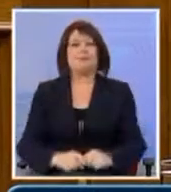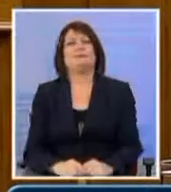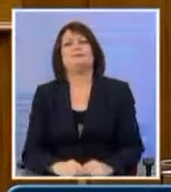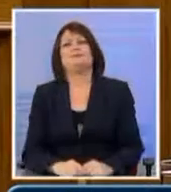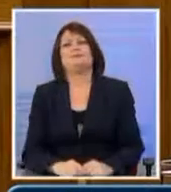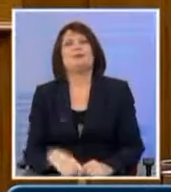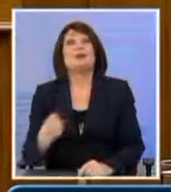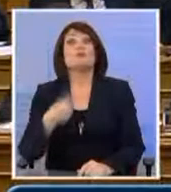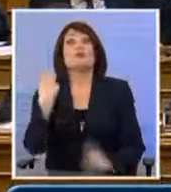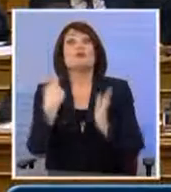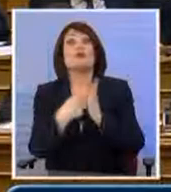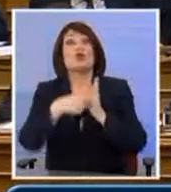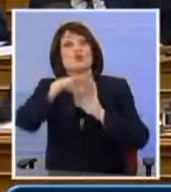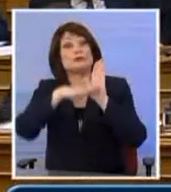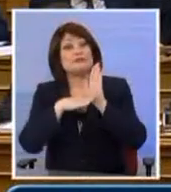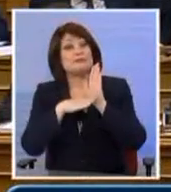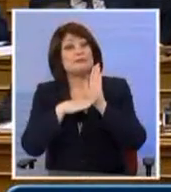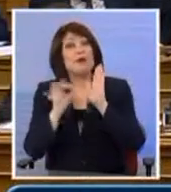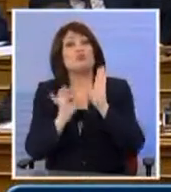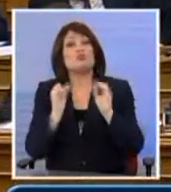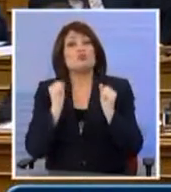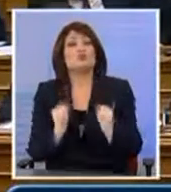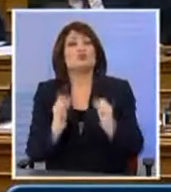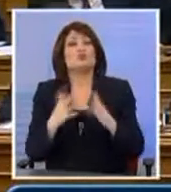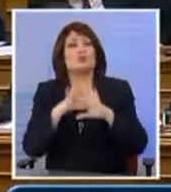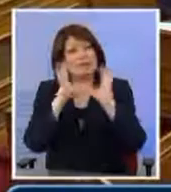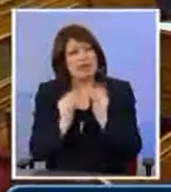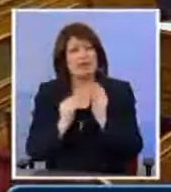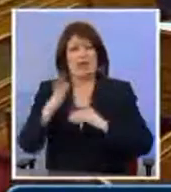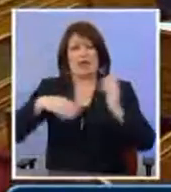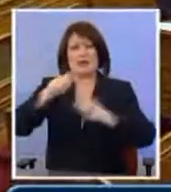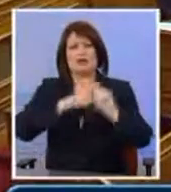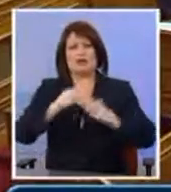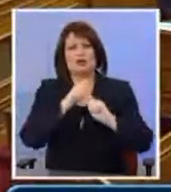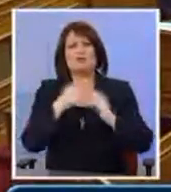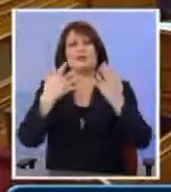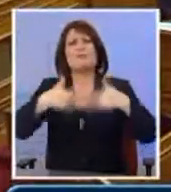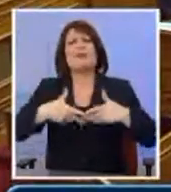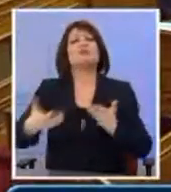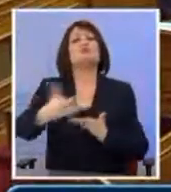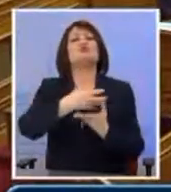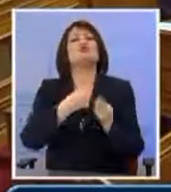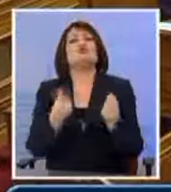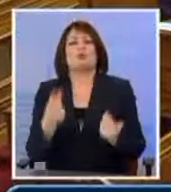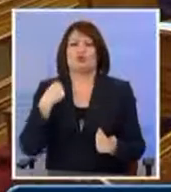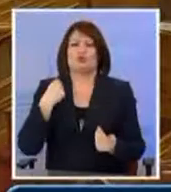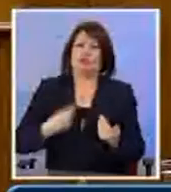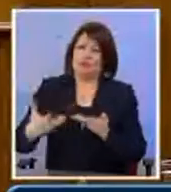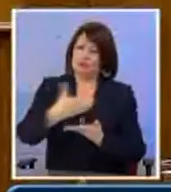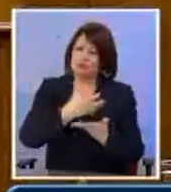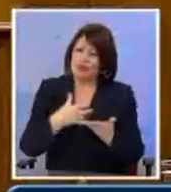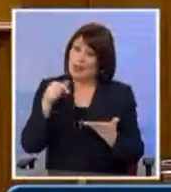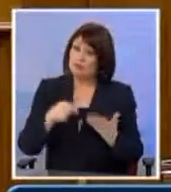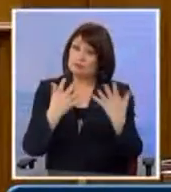Το νέο φορολογικό σύστημα όμως στηρίζεται και σε μια συνολική ανασυγκρότηση του μηχανισμού ίσπραξης δημοσίων εσόδων, ο